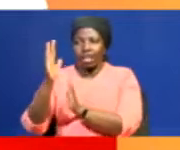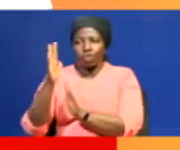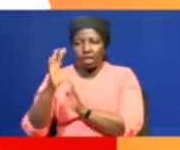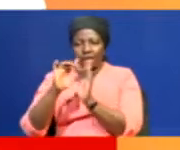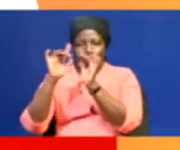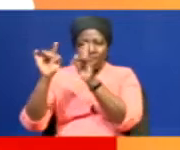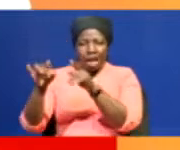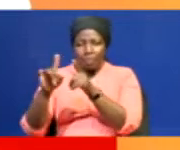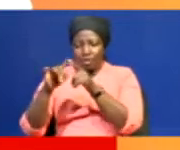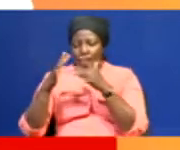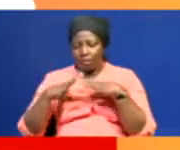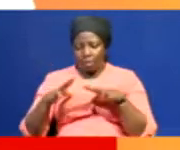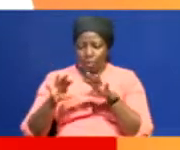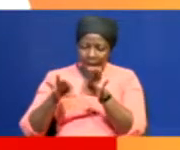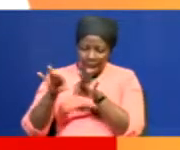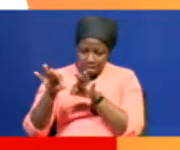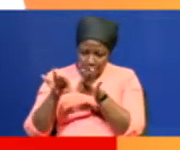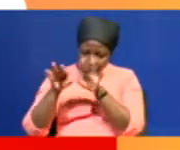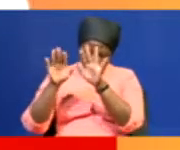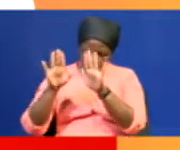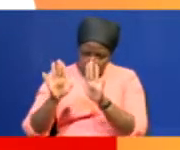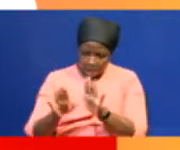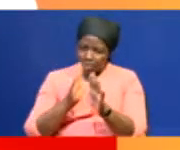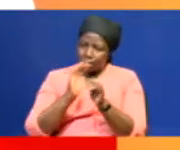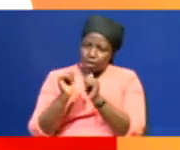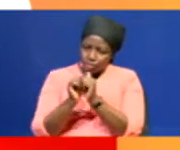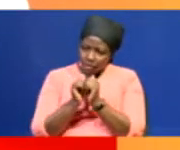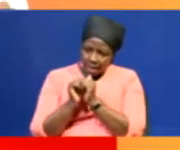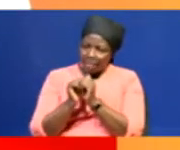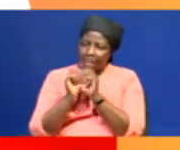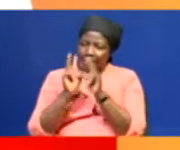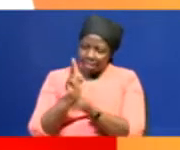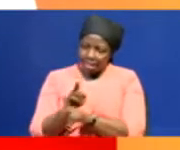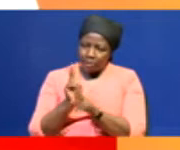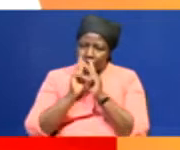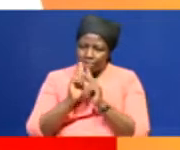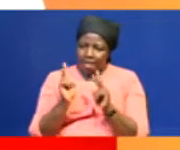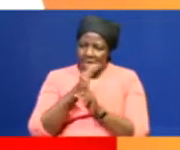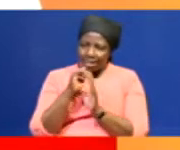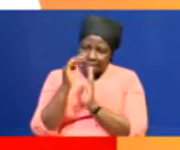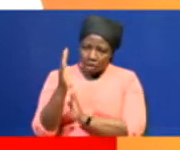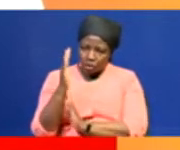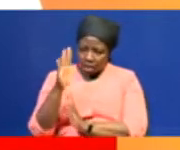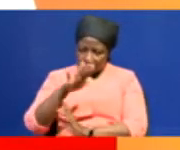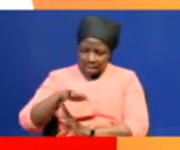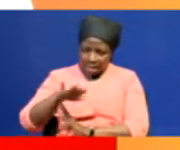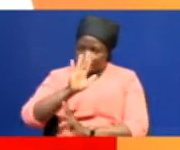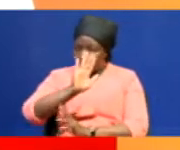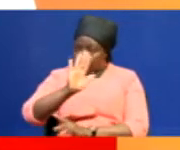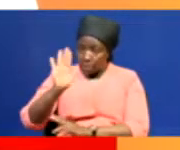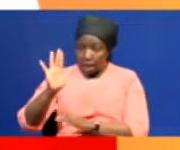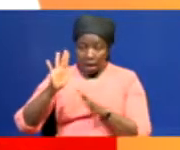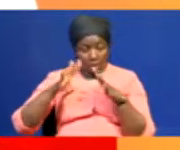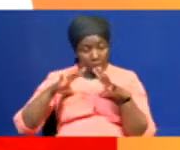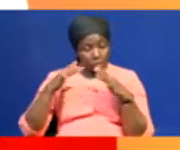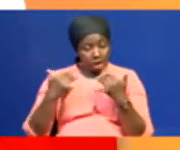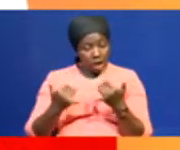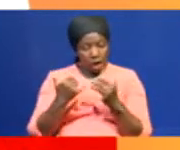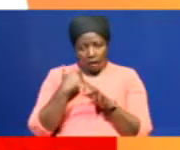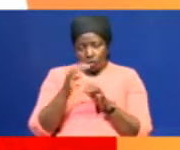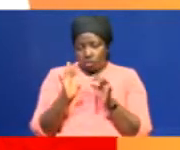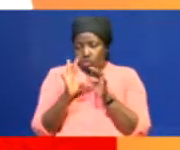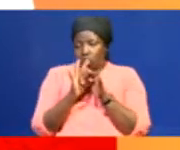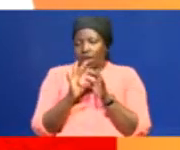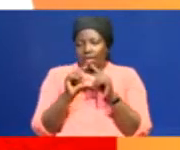kuwaeleza umuhimu wa kuwa pamoja, umuhimu wa kuweka amani, umuhimu wa kuweka security katika area zao, na watu wamejiunga kwa katika zile